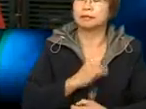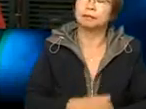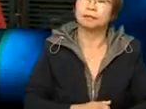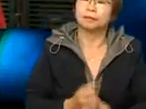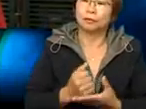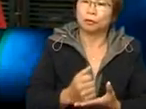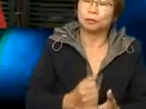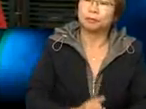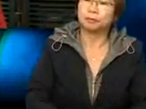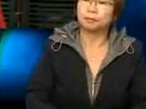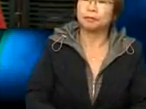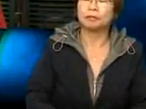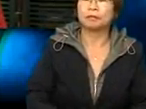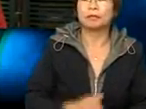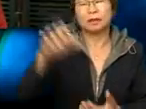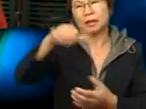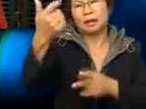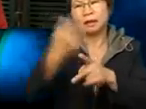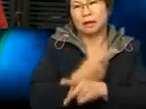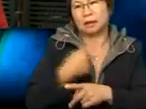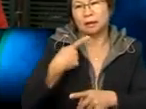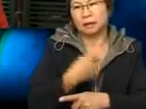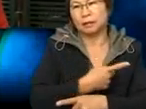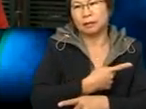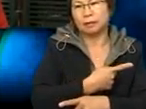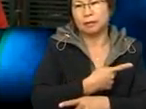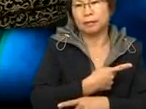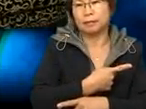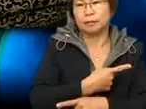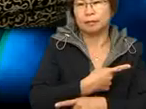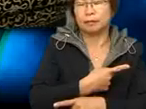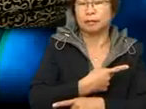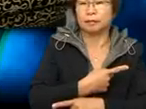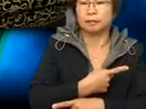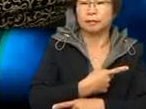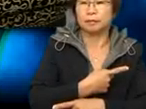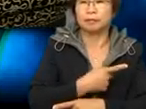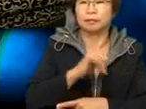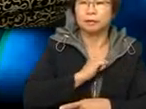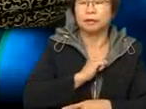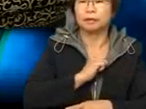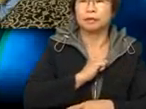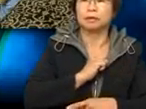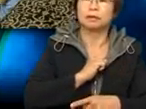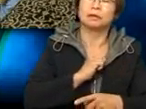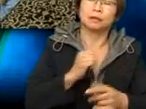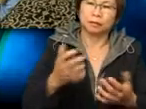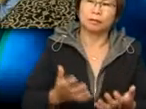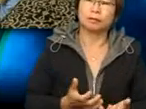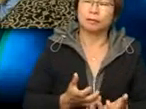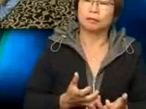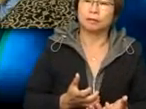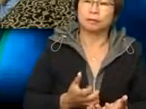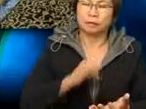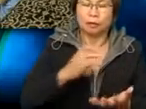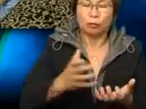Yelah, Aiman. Lain kali kita buat pentomen pula. Okey? Saya pun nak berlakon juga, Kak Ati.